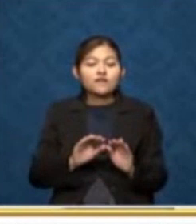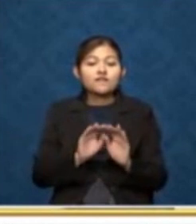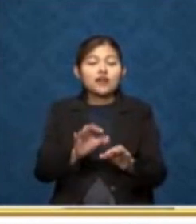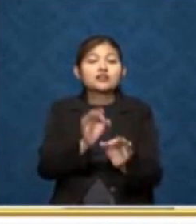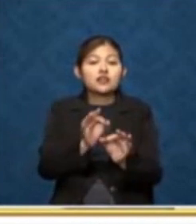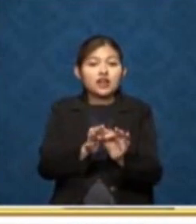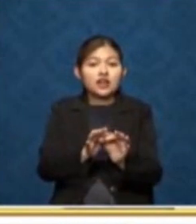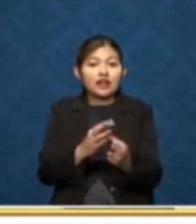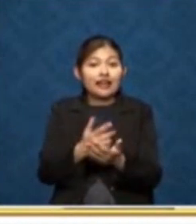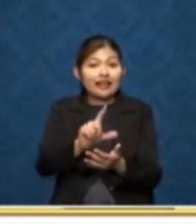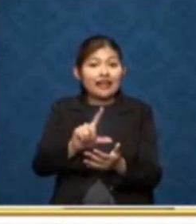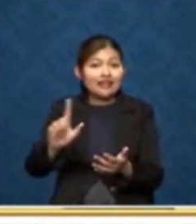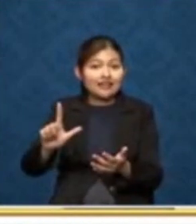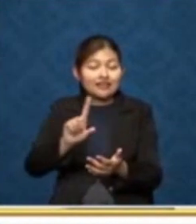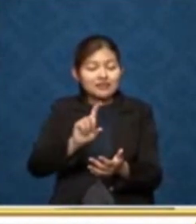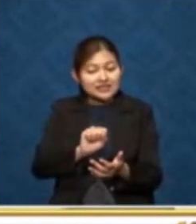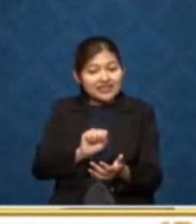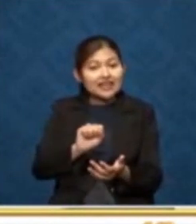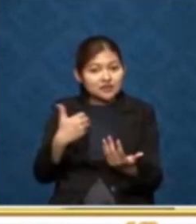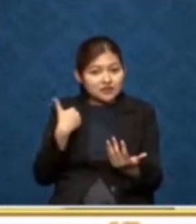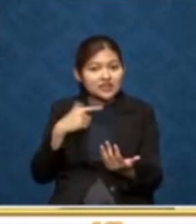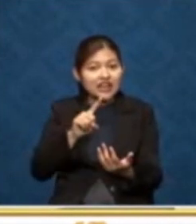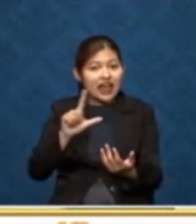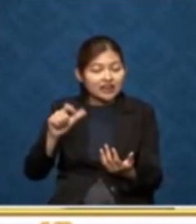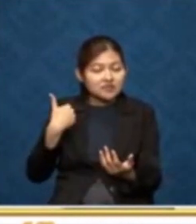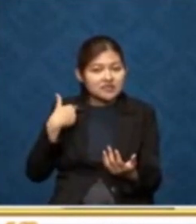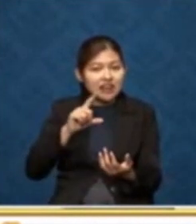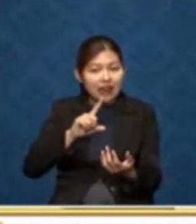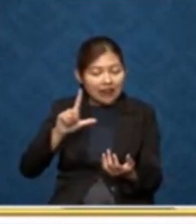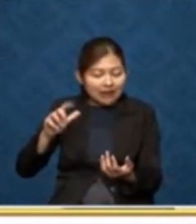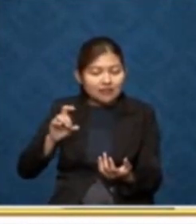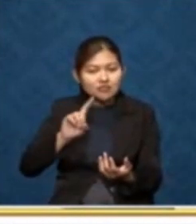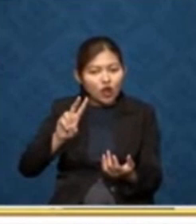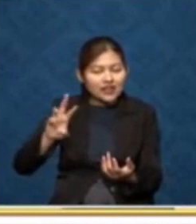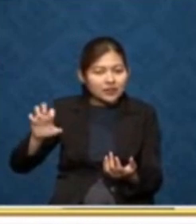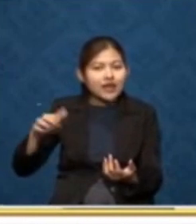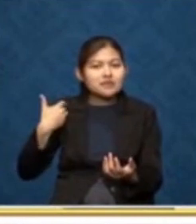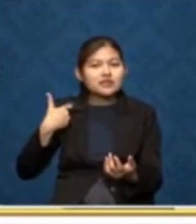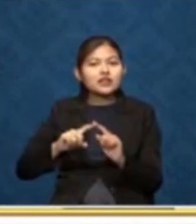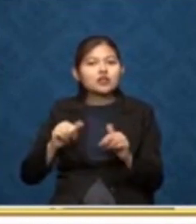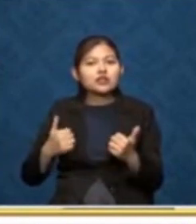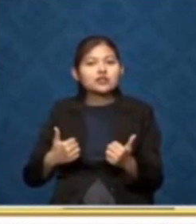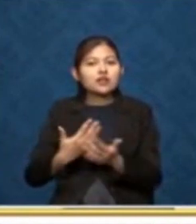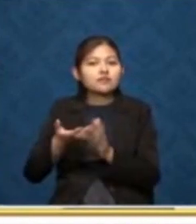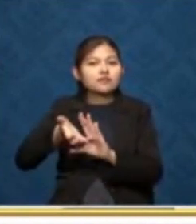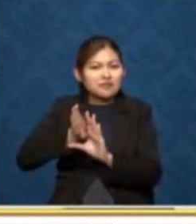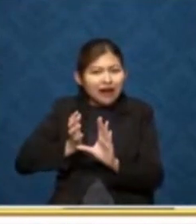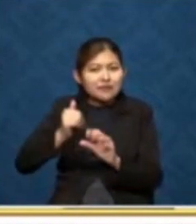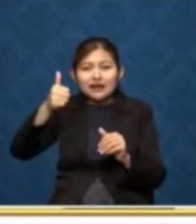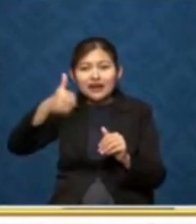านก็มีหลายล้านก็มีครับปัจจุบันไม่สามารถเบิกคืนได้หมดตัว